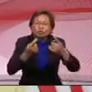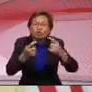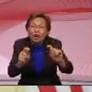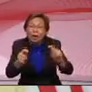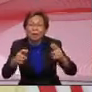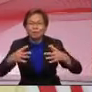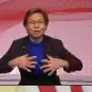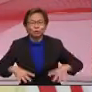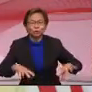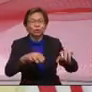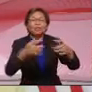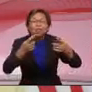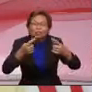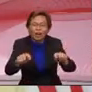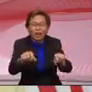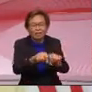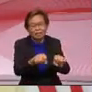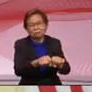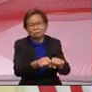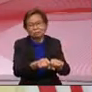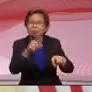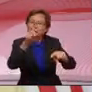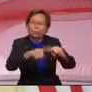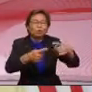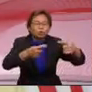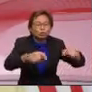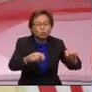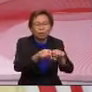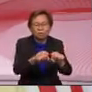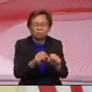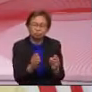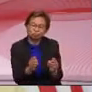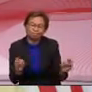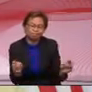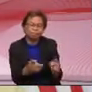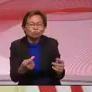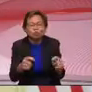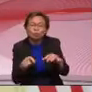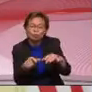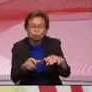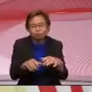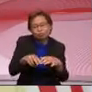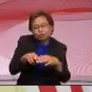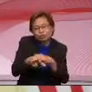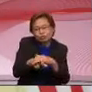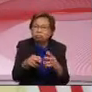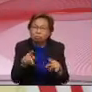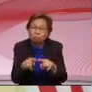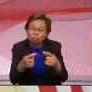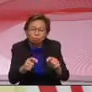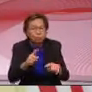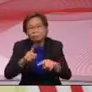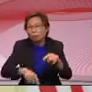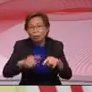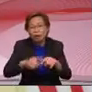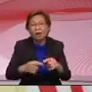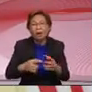untuk kasut, tidak boleh mencuba kasut dari segi saiz dan sebagainya. Hari ini mesyuarat